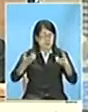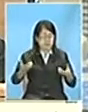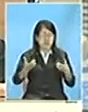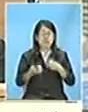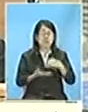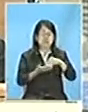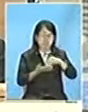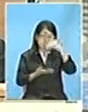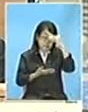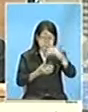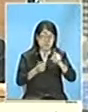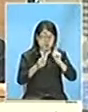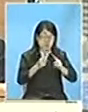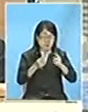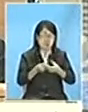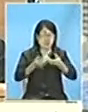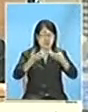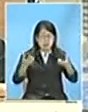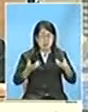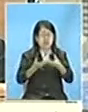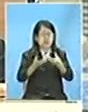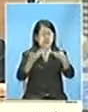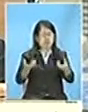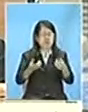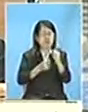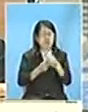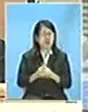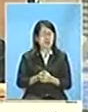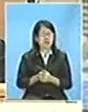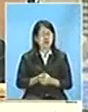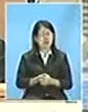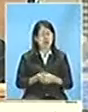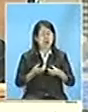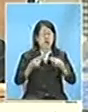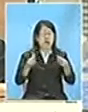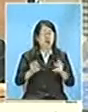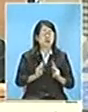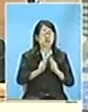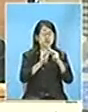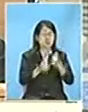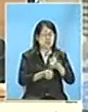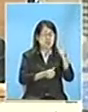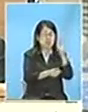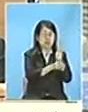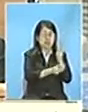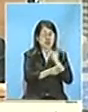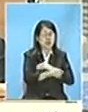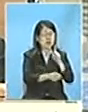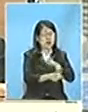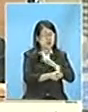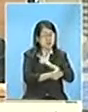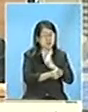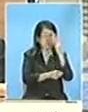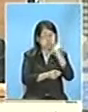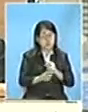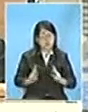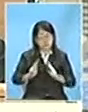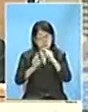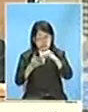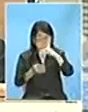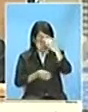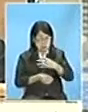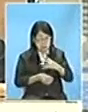แตกแขนงออกไปอยู่ในกำกับดูแลของกระทรวงอื่นๆที่นอกจากกระทรวงศึกษานอกจากนี้แล้วในระหว่างการประชุมกร